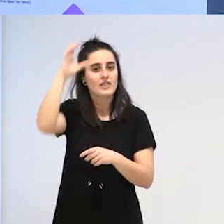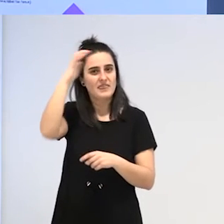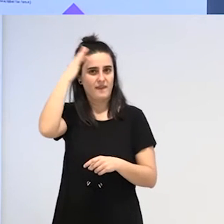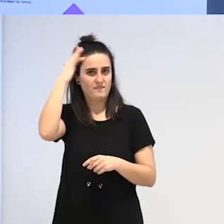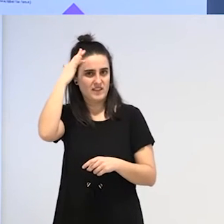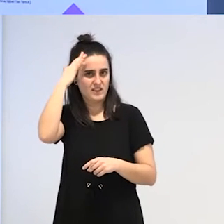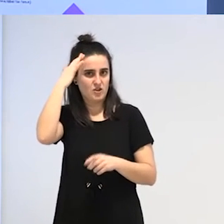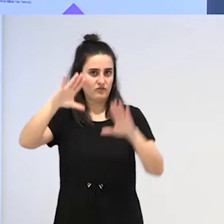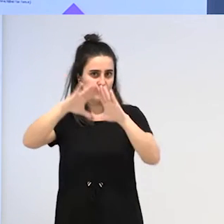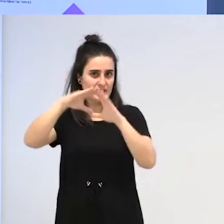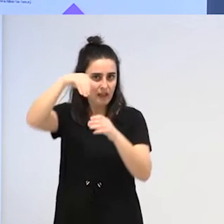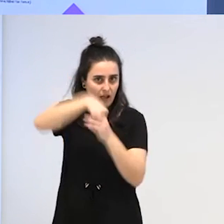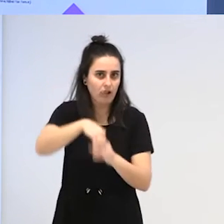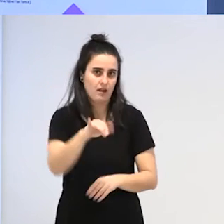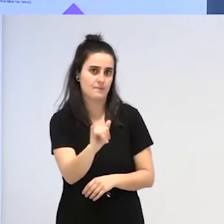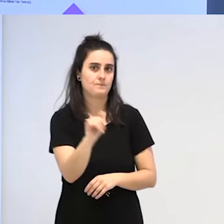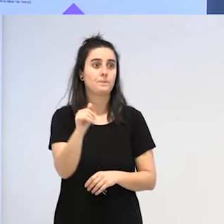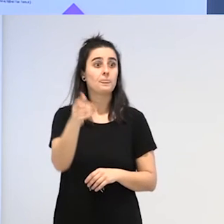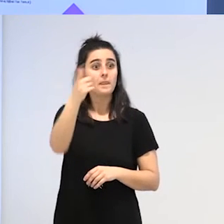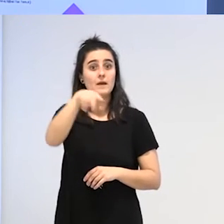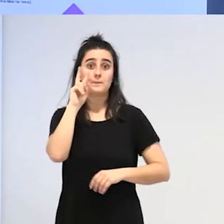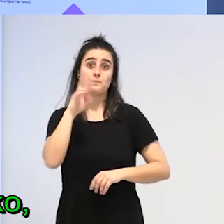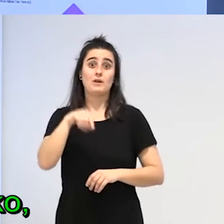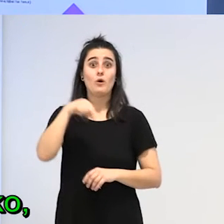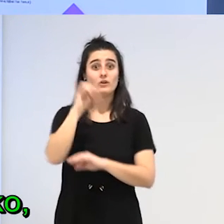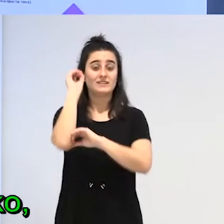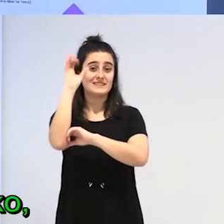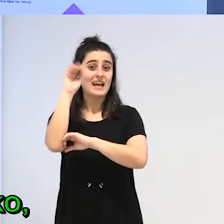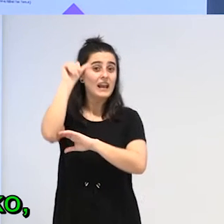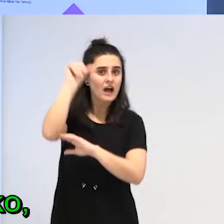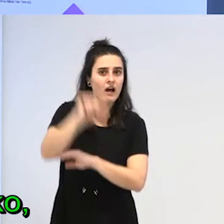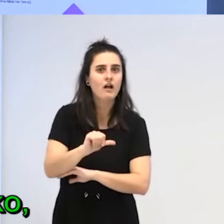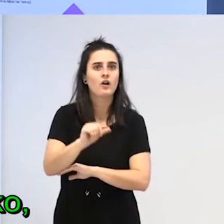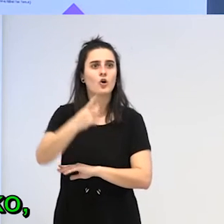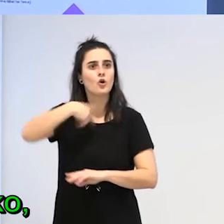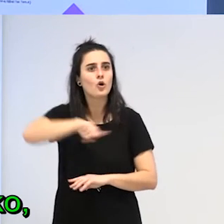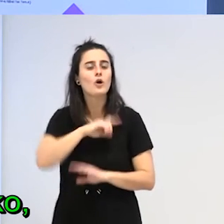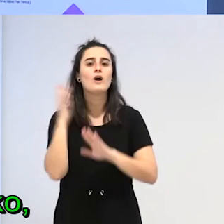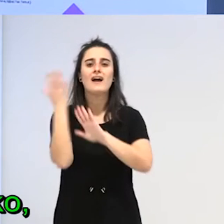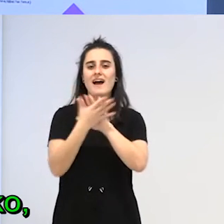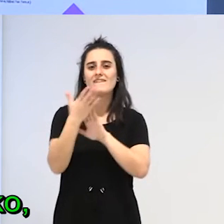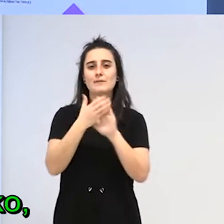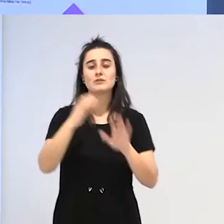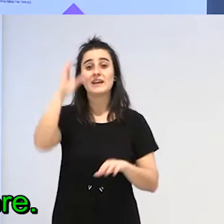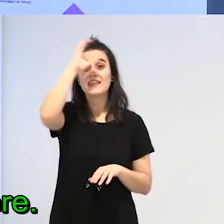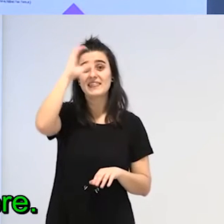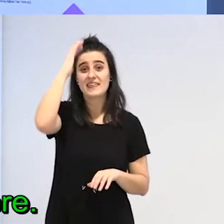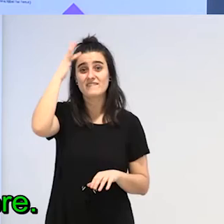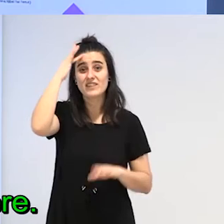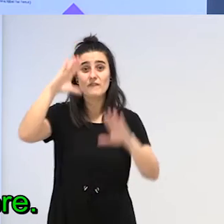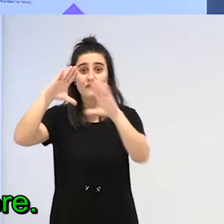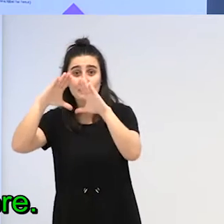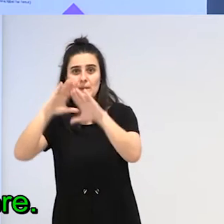da. Beraz, ikusiko zuenez, hitzaldi honetan ere ez gara bakarrik zientzia fikzio feministaz arituko, baizik